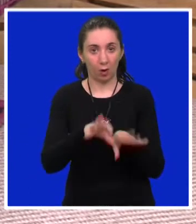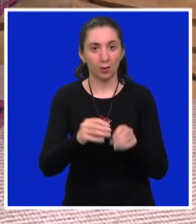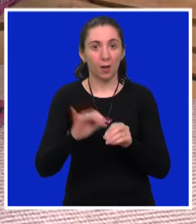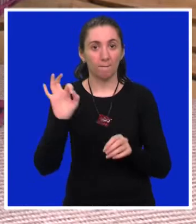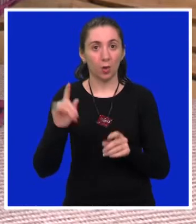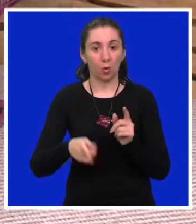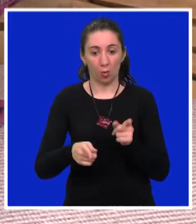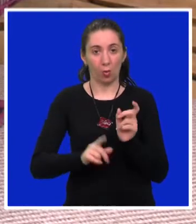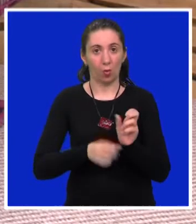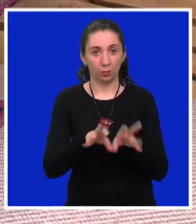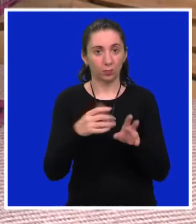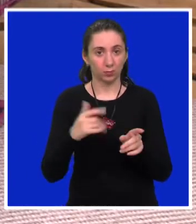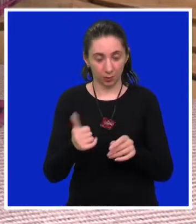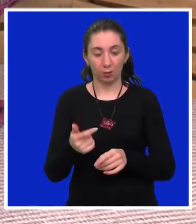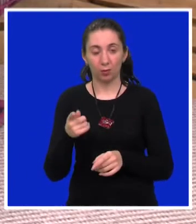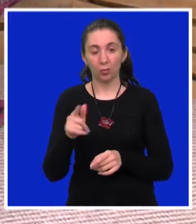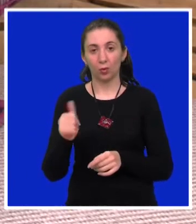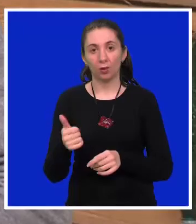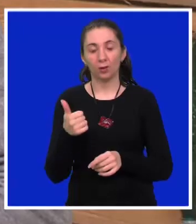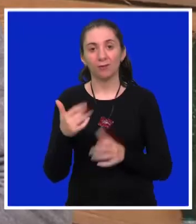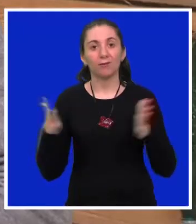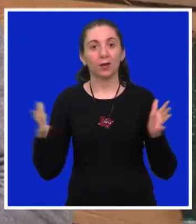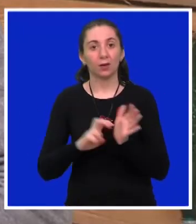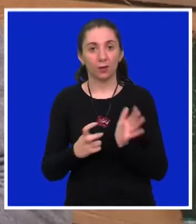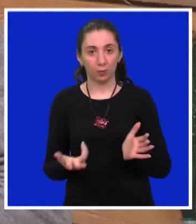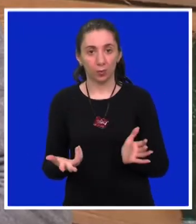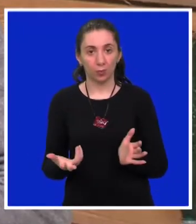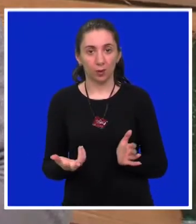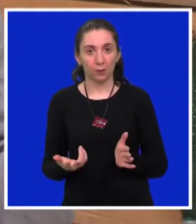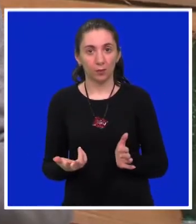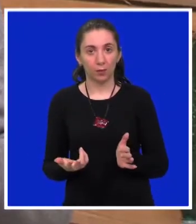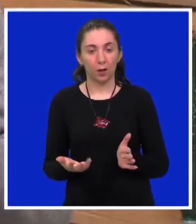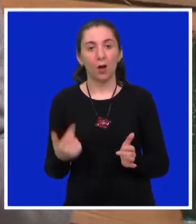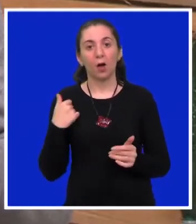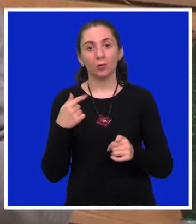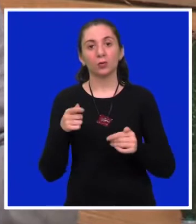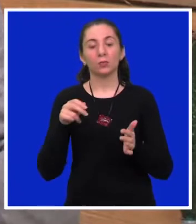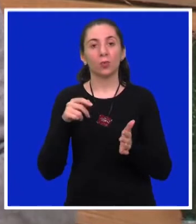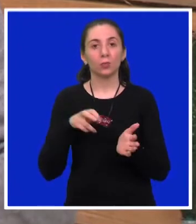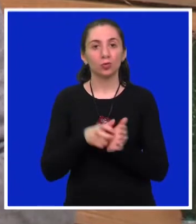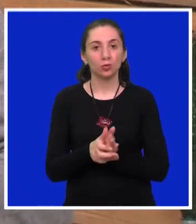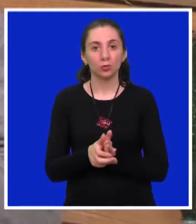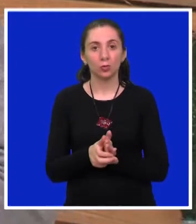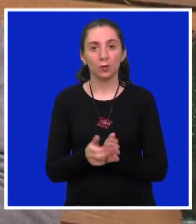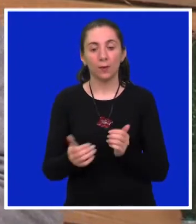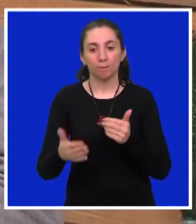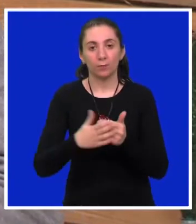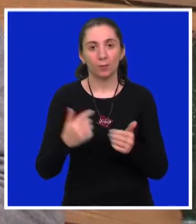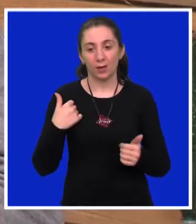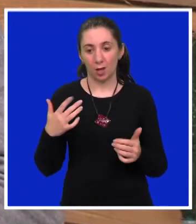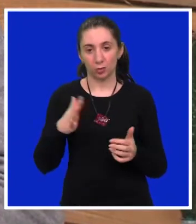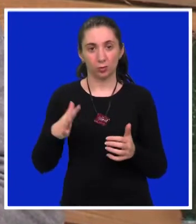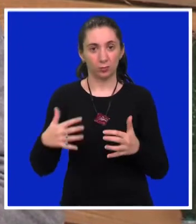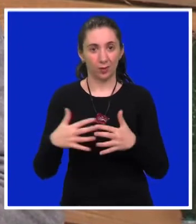biootpad koji još čekamo. Je, to je sad jedan veliki problem, ali zato smo onda opet išli biti i prema